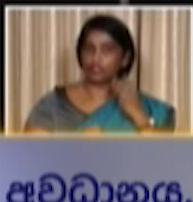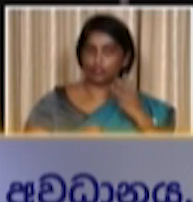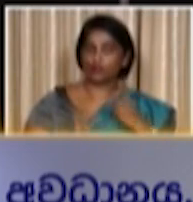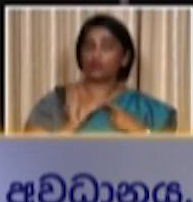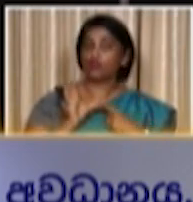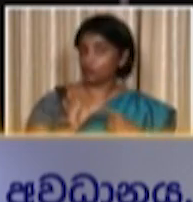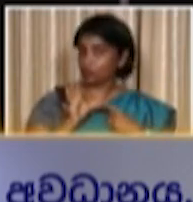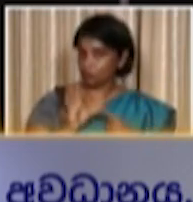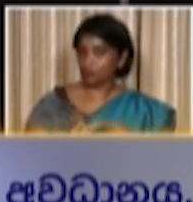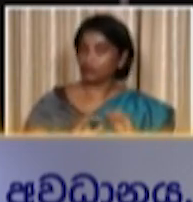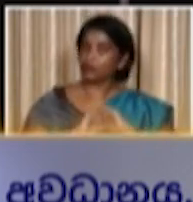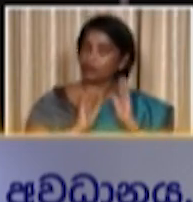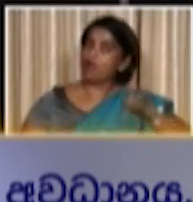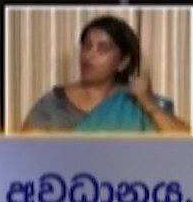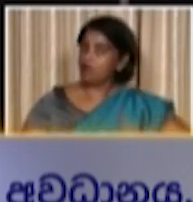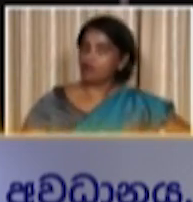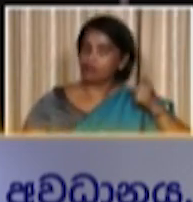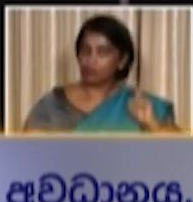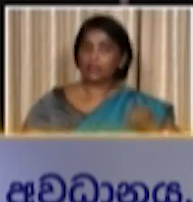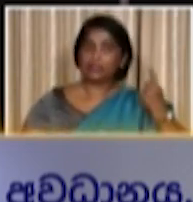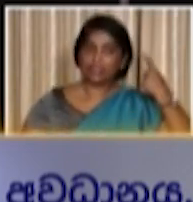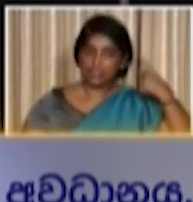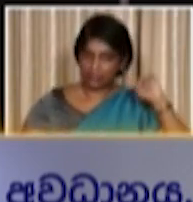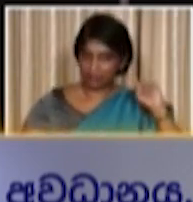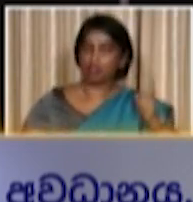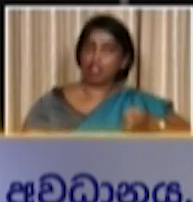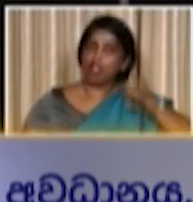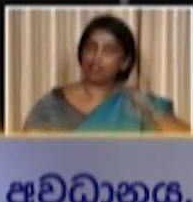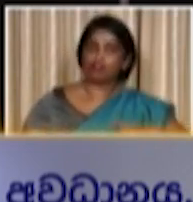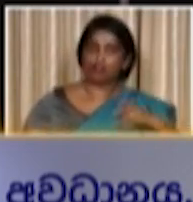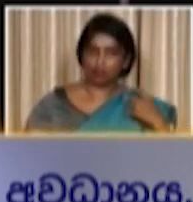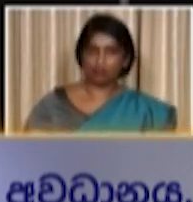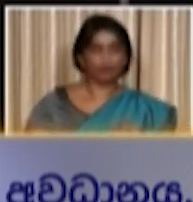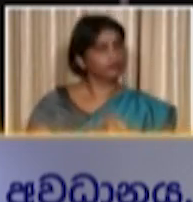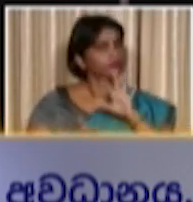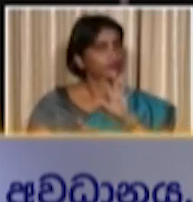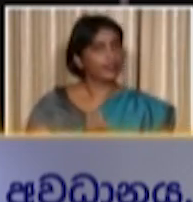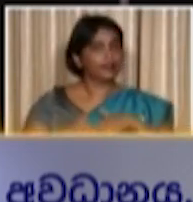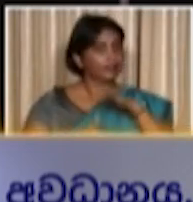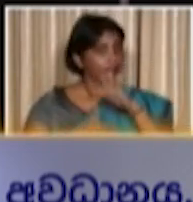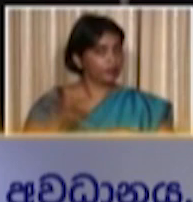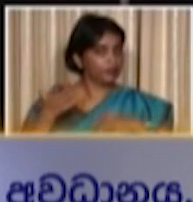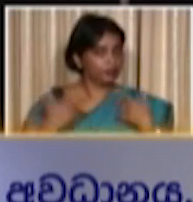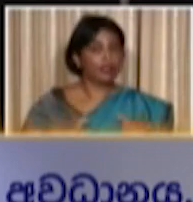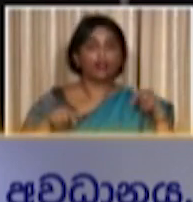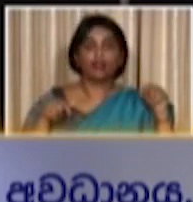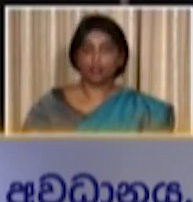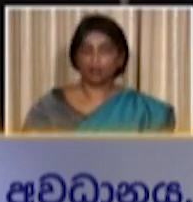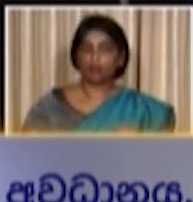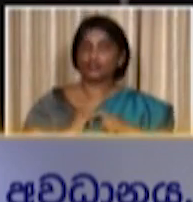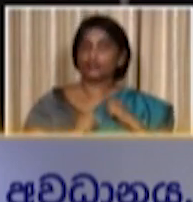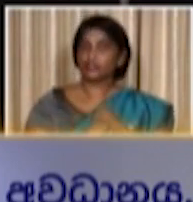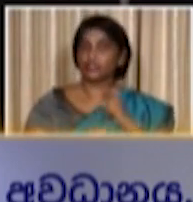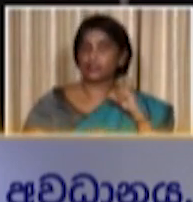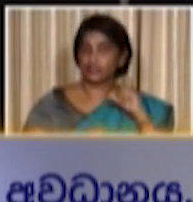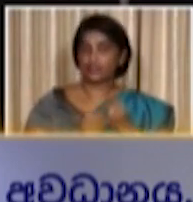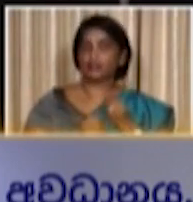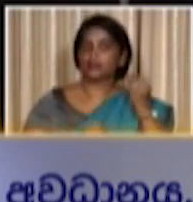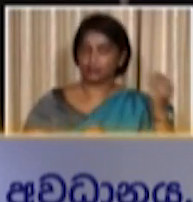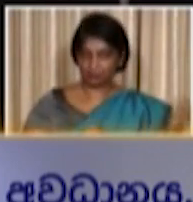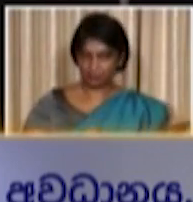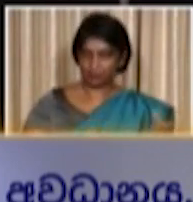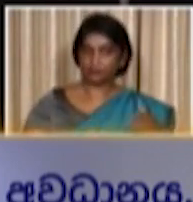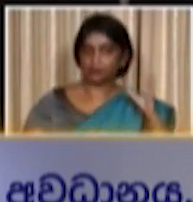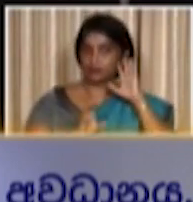පිළිතුරු හැටියට ඒ සියල්ල අනුමත කළා. ඊයේ කන්ෆර්මේෂන් එක අරගෙන තහවුරු අරගෙන කැබිනට් පත්‍රිකාවල අද UGC එකට යවනවා ෆූට් එක දැනුවත්